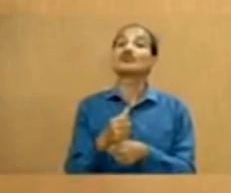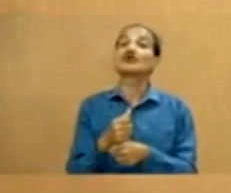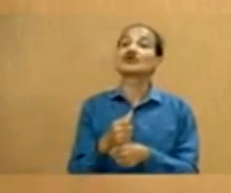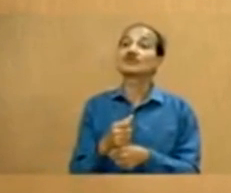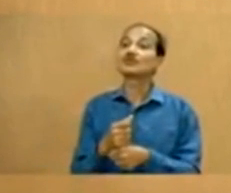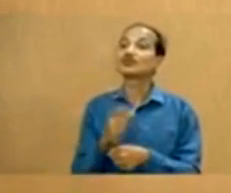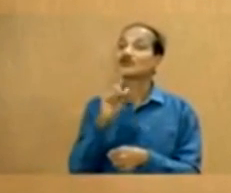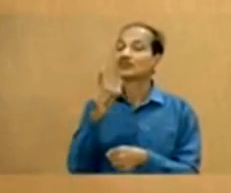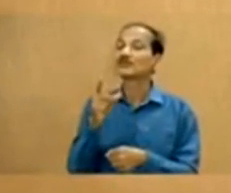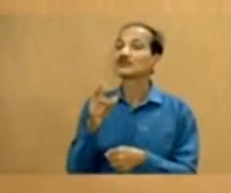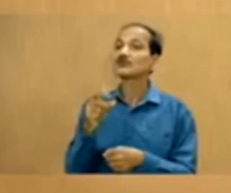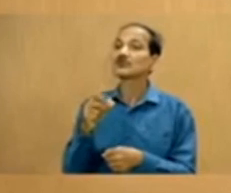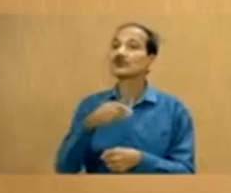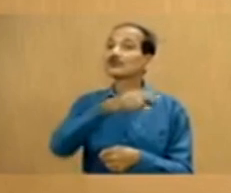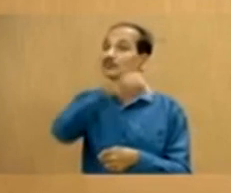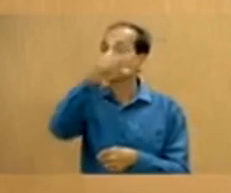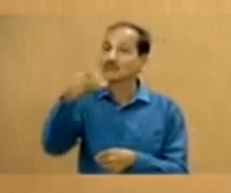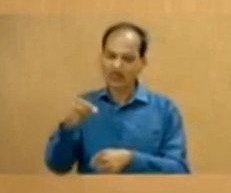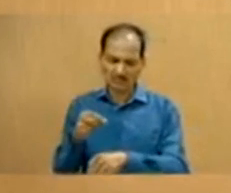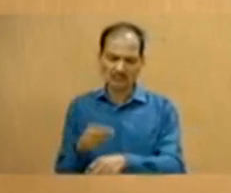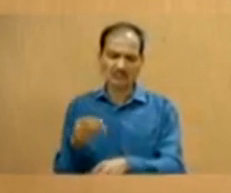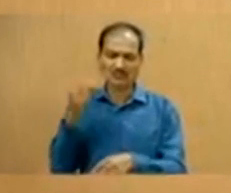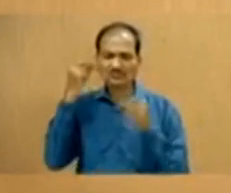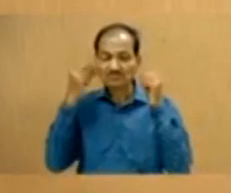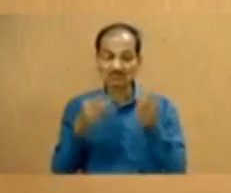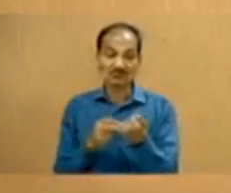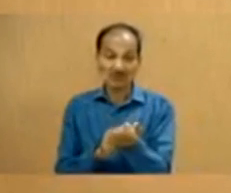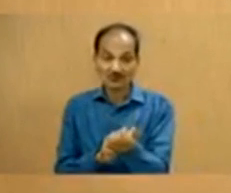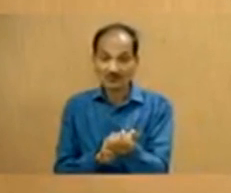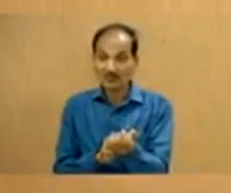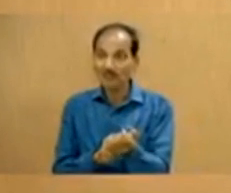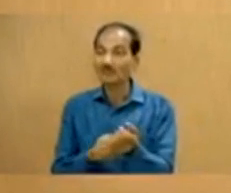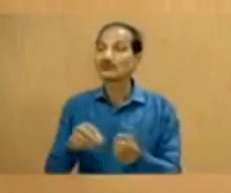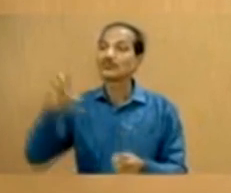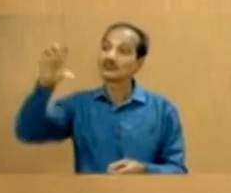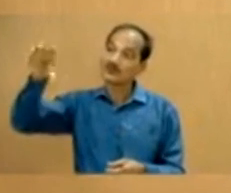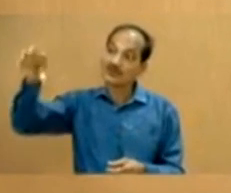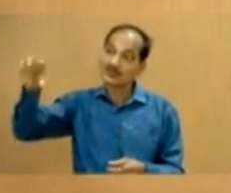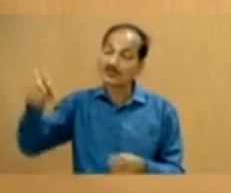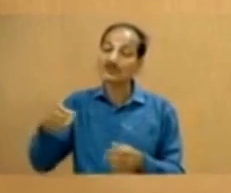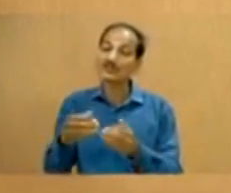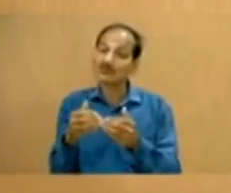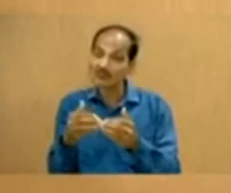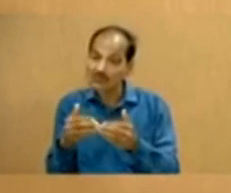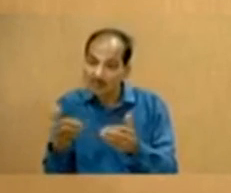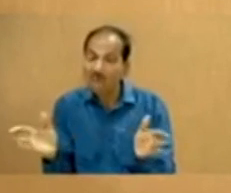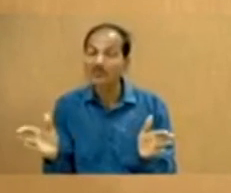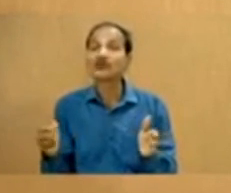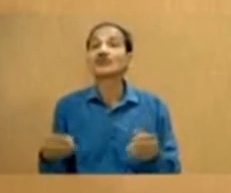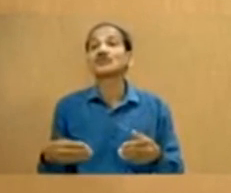ସବୁ ପଶୁ ଚିକିତ୍ସକଙ୍କର କ୍ଲିନିକ୍, ପଶୁ ଖାଦ୍ୟ ଦୋକାନ ଖୋଲା ରଖିବାକୁ ନିର୍ଦ୍ଦେଶ ଦିଆଯାଇଛି।